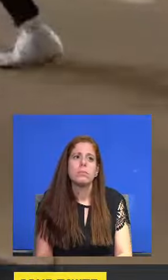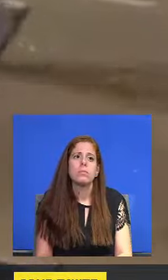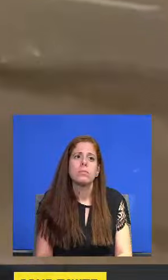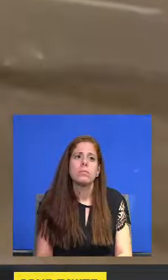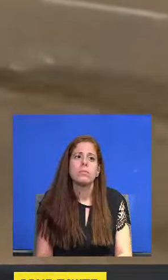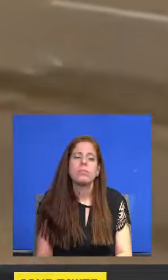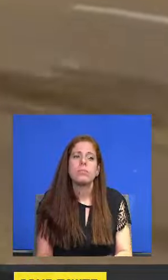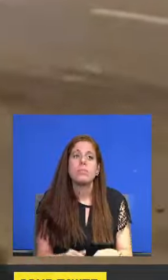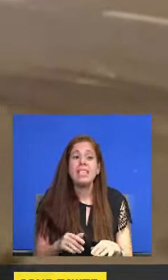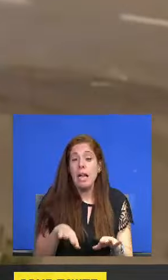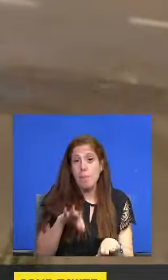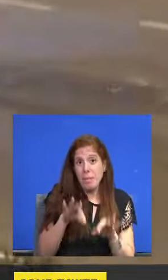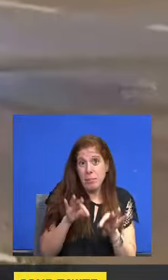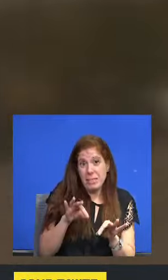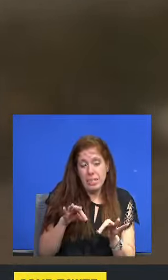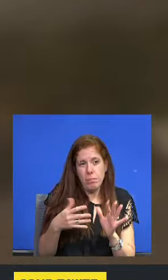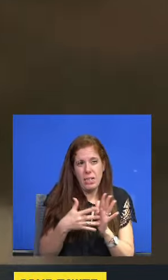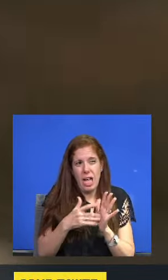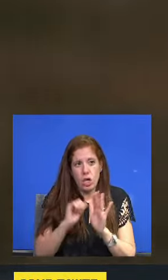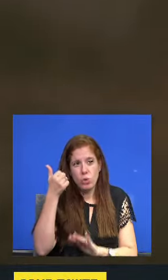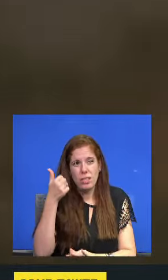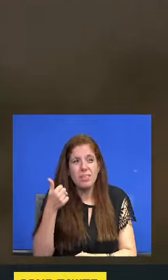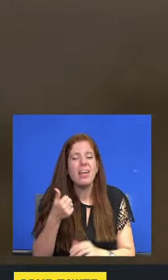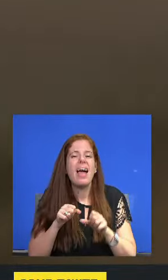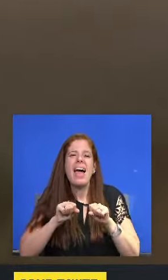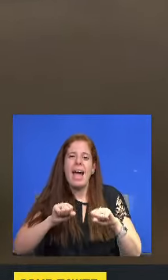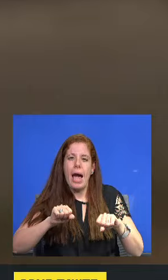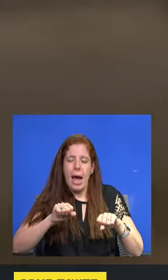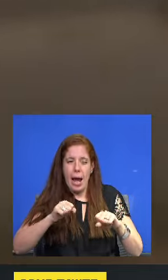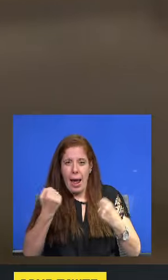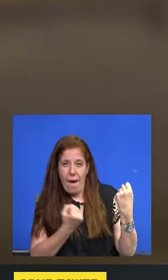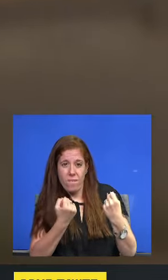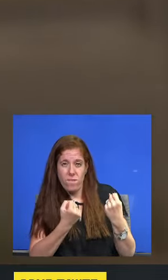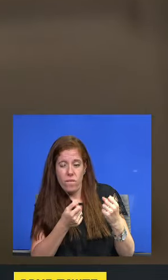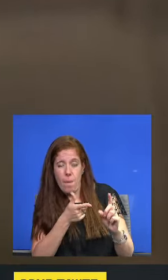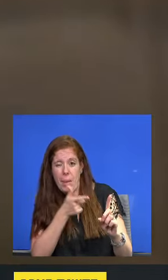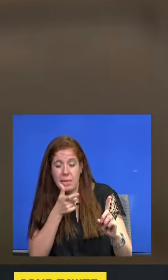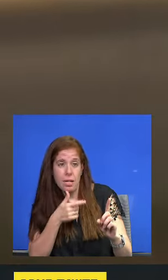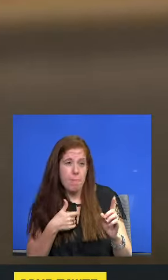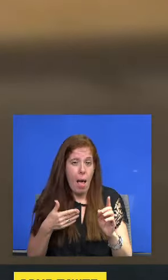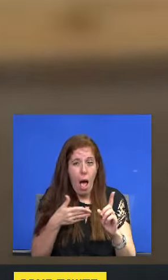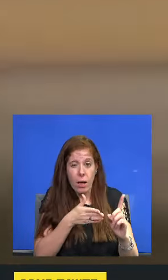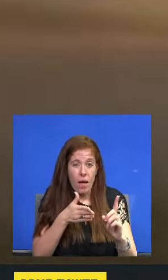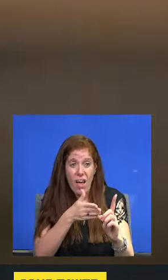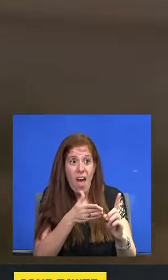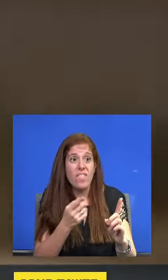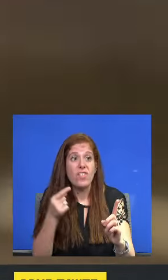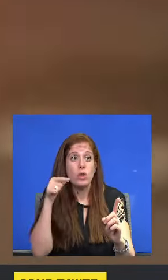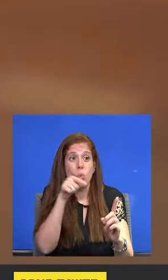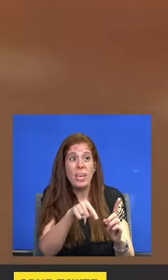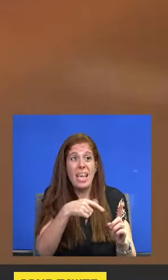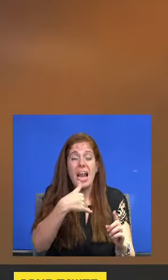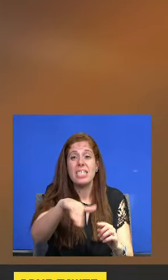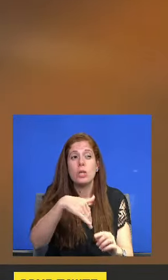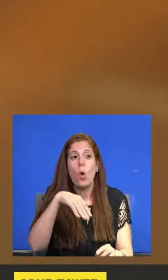על פי ממצאים שעלו מחקירה ראשונית, רכב מחסלים עקב אחרי האופנוע של רביבו, תושב המקום. וכאשר הגיע לסדרות